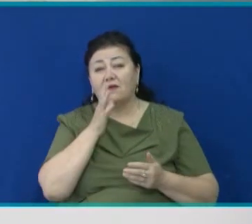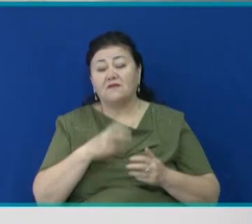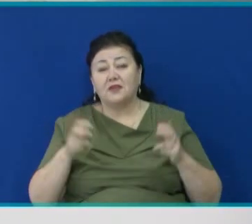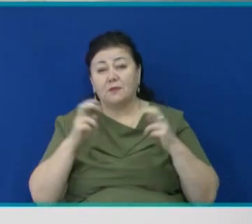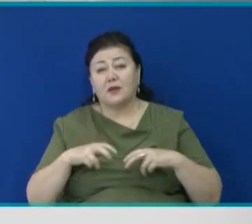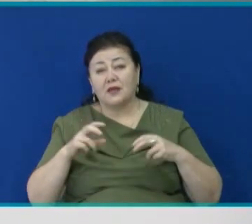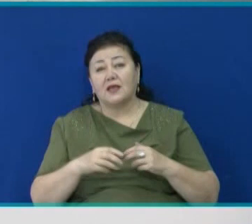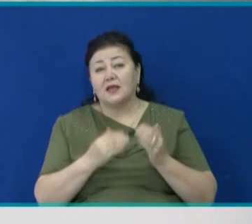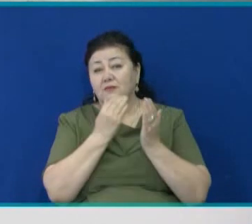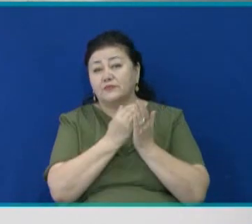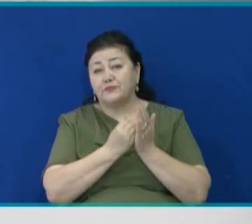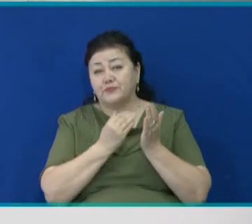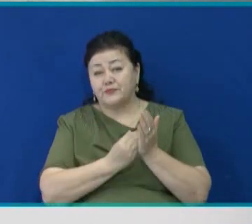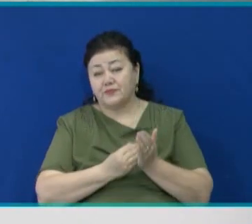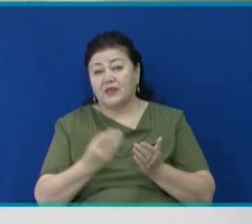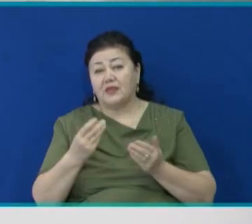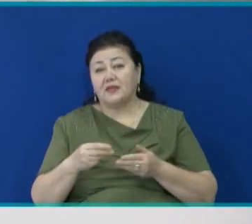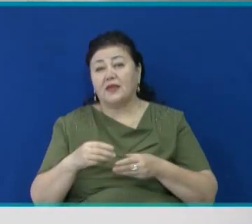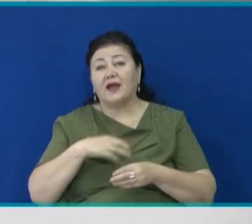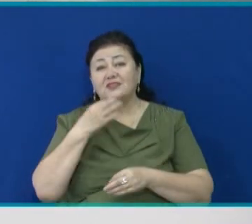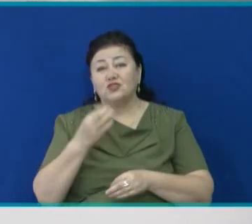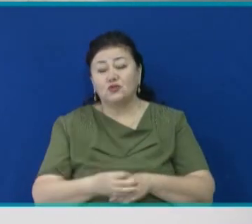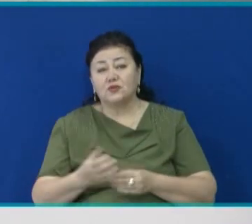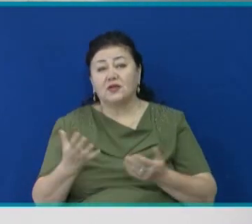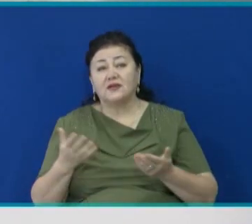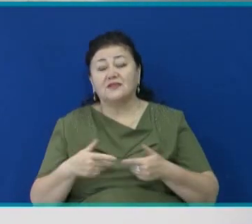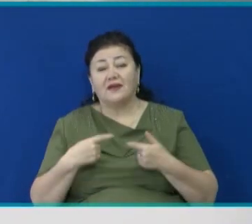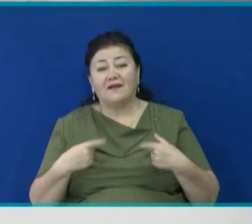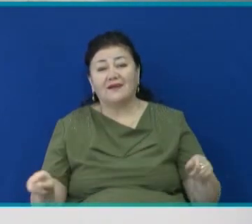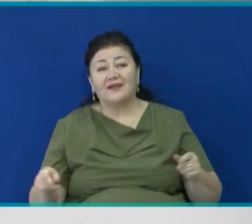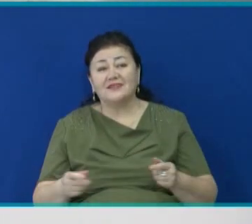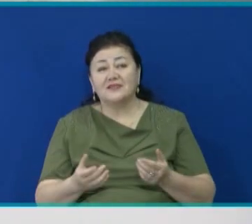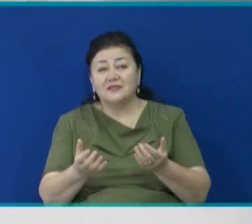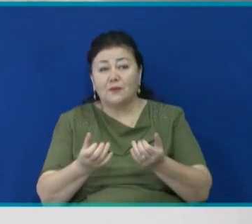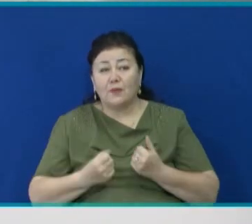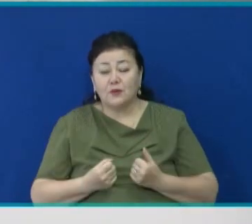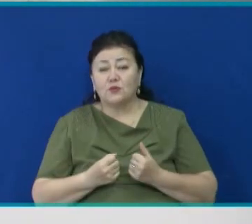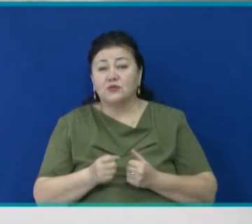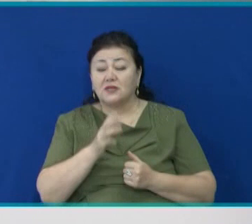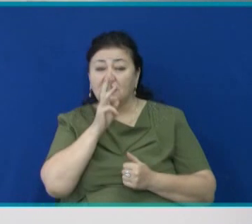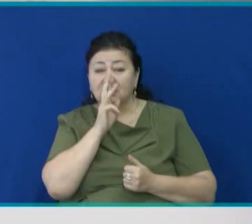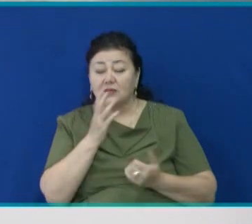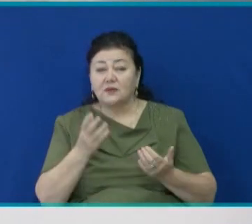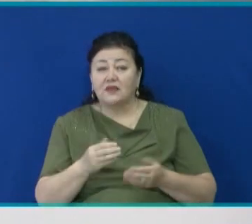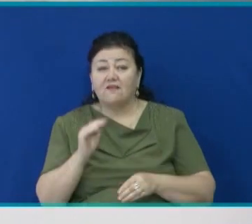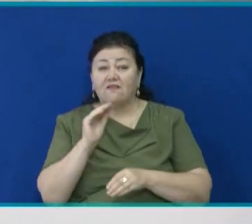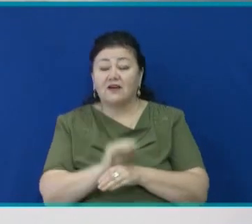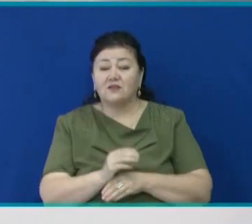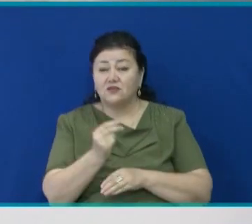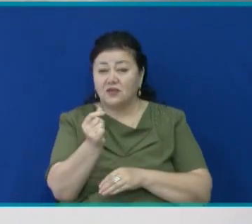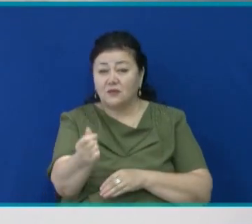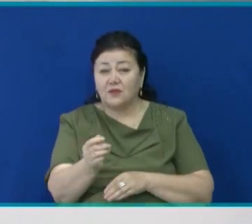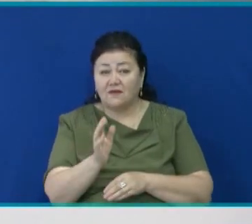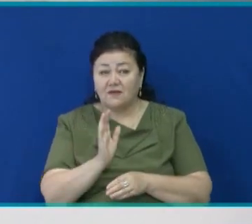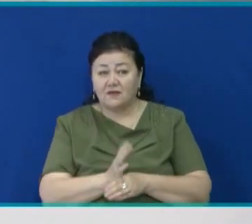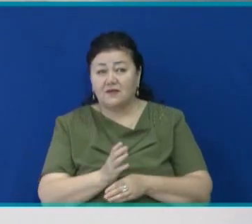сверки штатного расписания и казначейских отчетов, где и вышла разница между положенной заработной платой и фактически выплаченной.